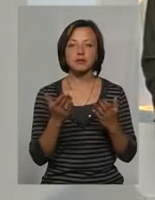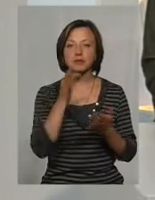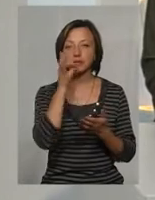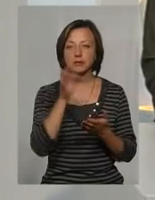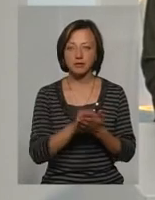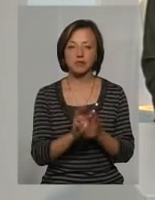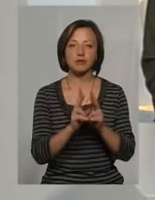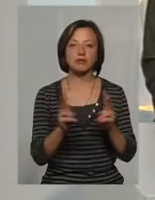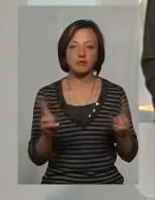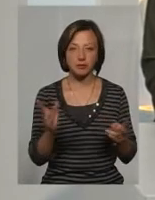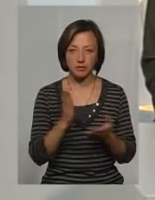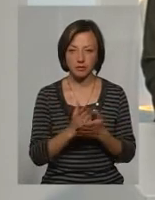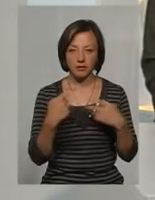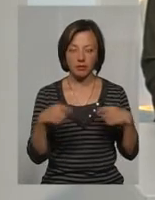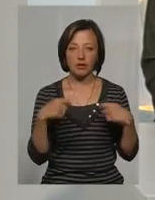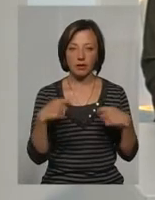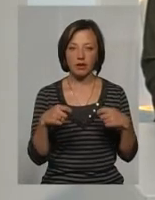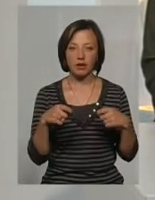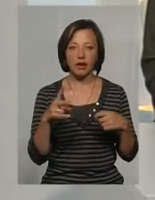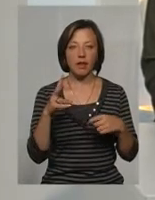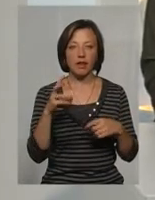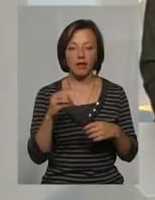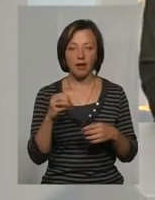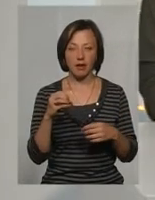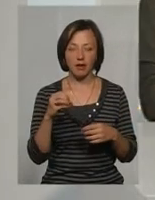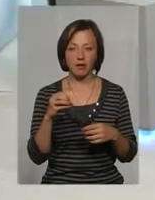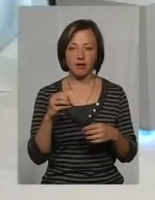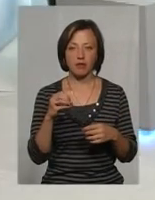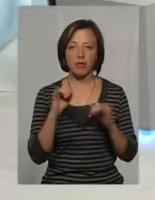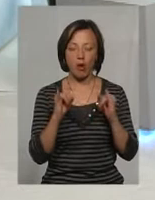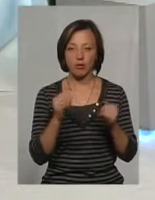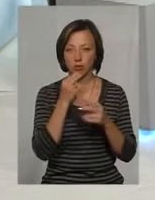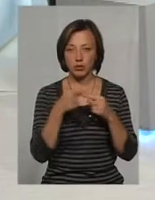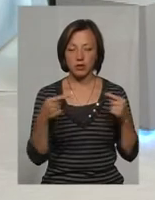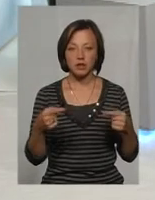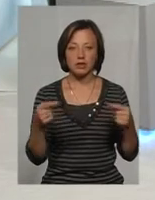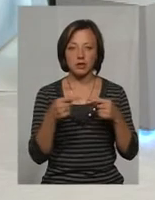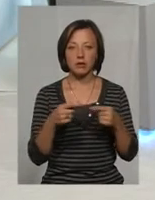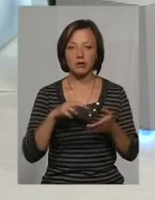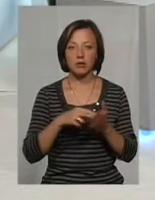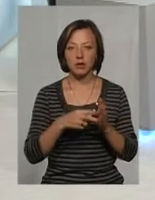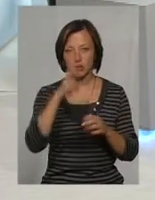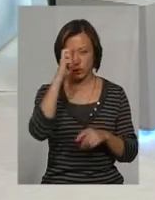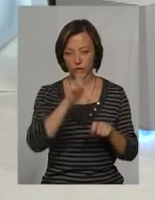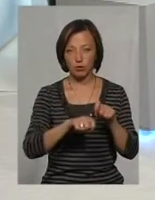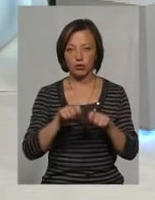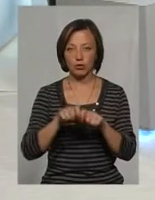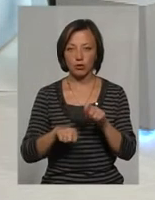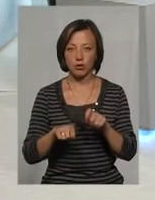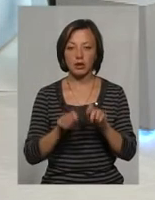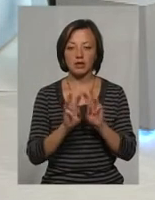відповідальність і хто несе за реалізацію неякісної продукції? Дивіться, згідно плану державного контролю, який висловлений на